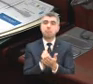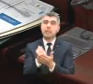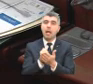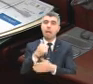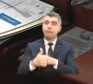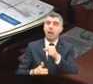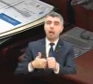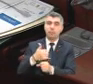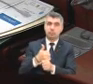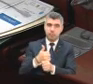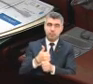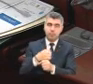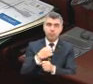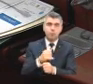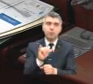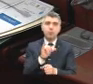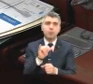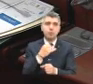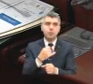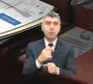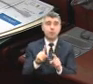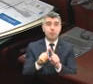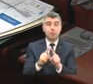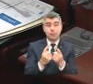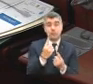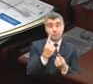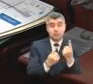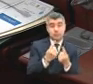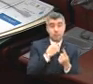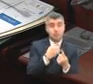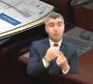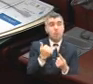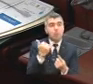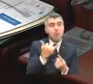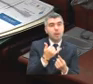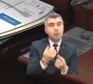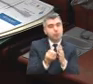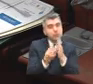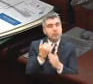السنه، كيفاش غادي نقدروا نصرفوهم على الخصص اللي كاين؟ خصنا واحد التصور